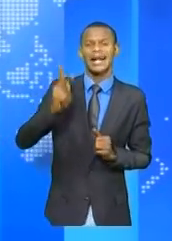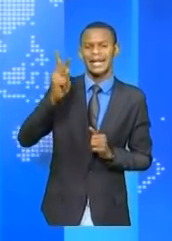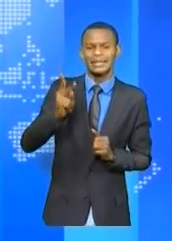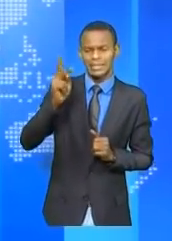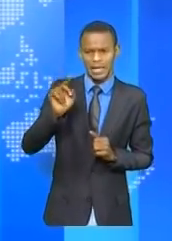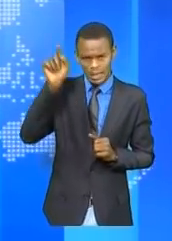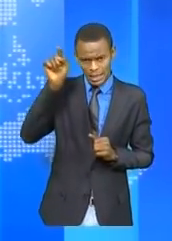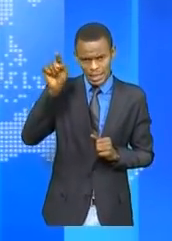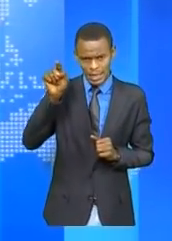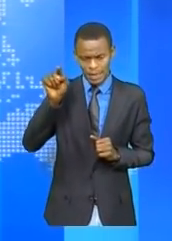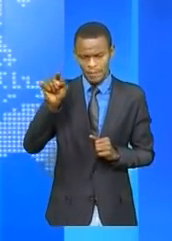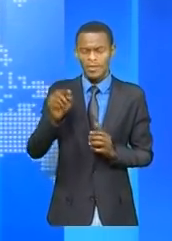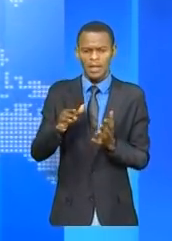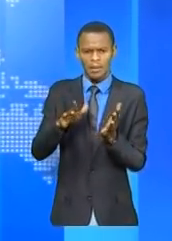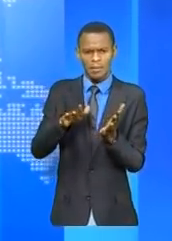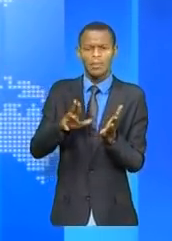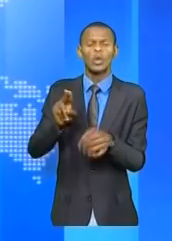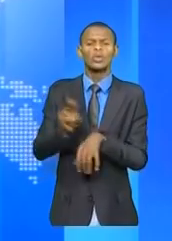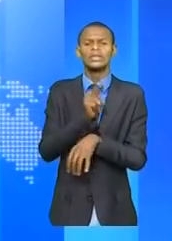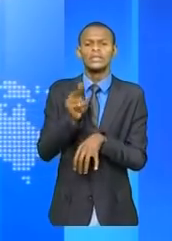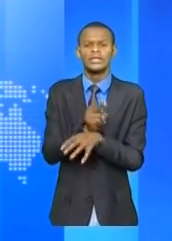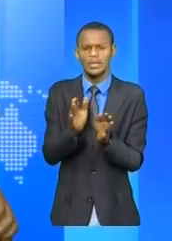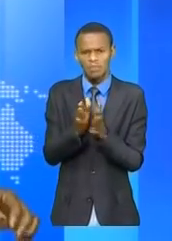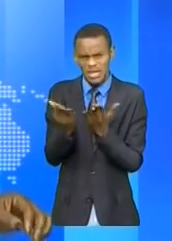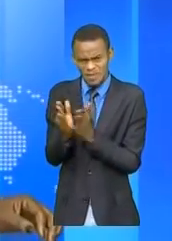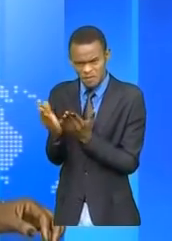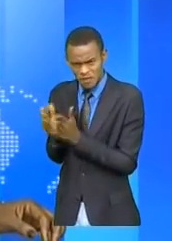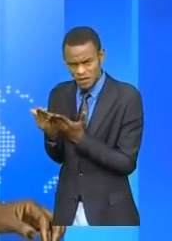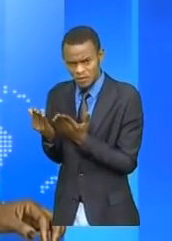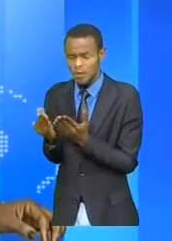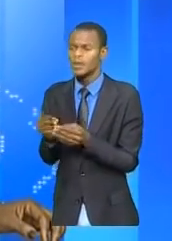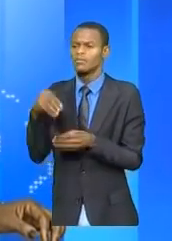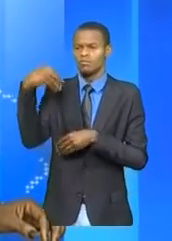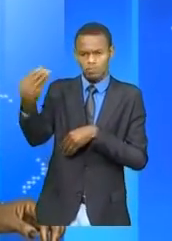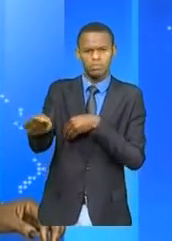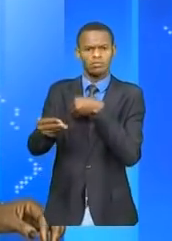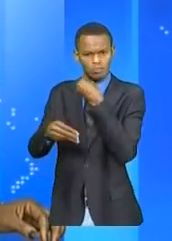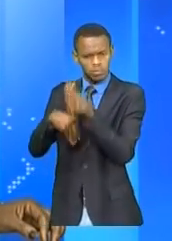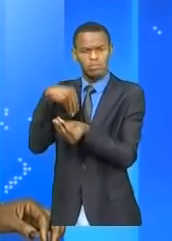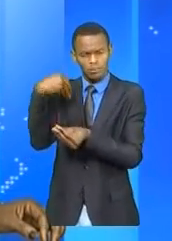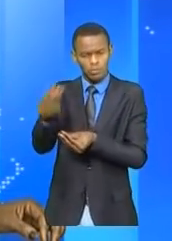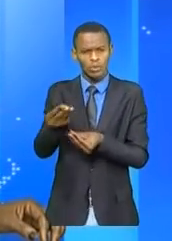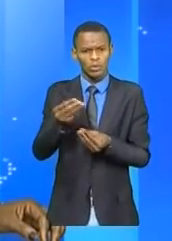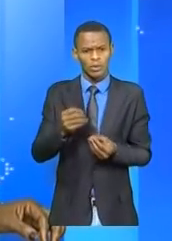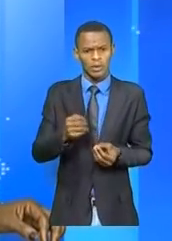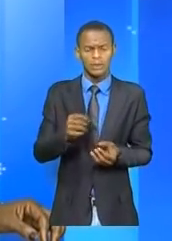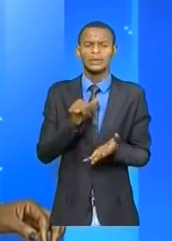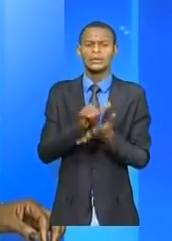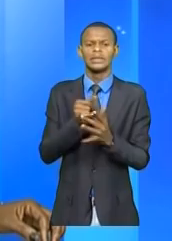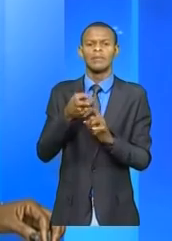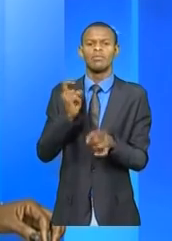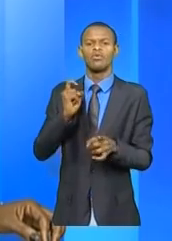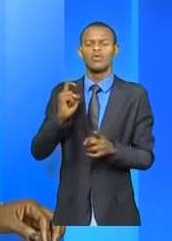la compréhension aux étudiants. Ces lots importants de matériel doté à l'Institut supérieur est un don de